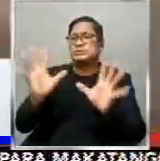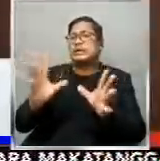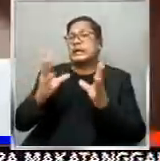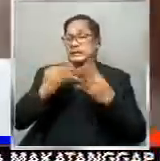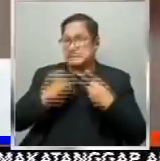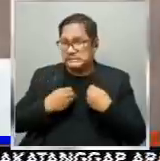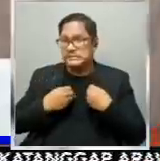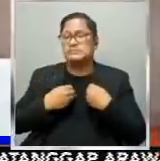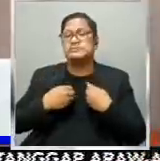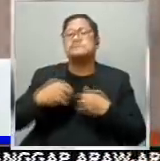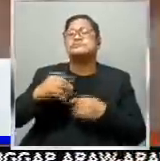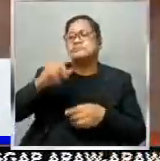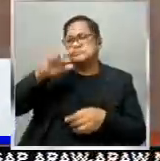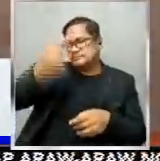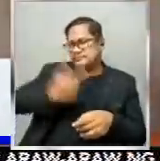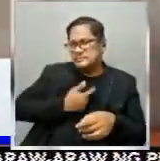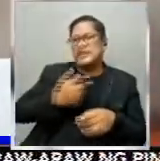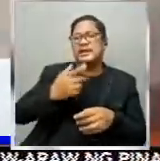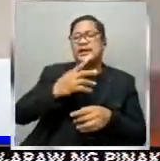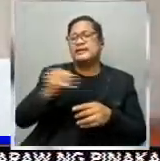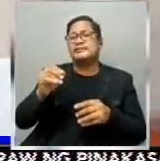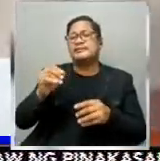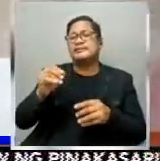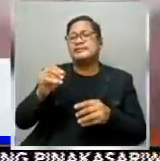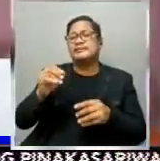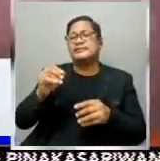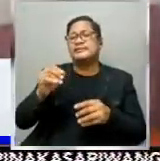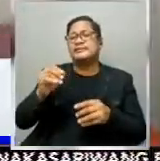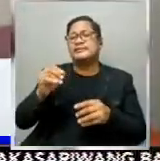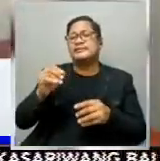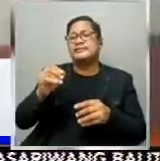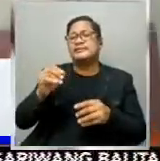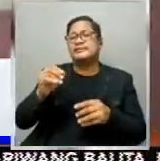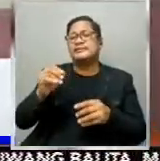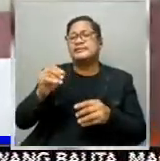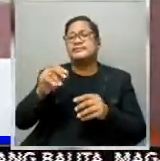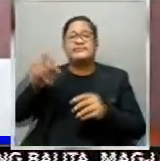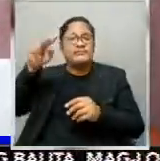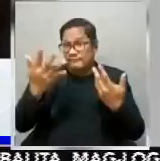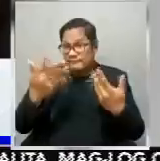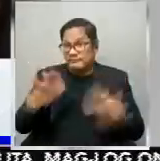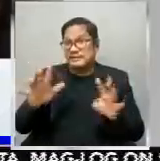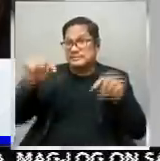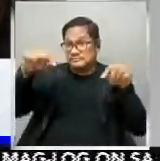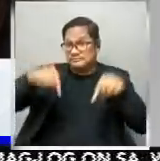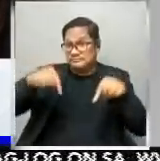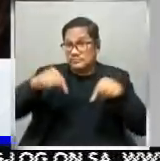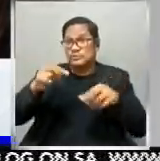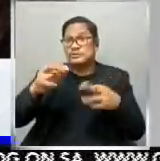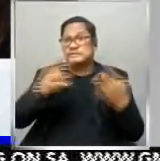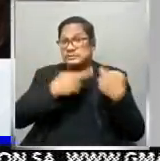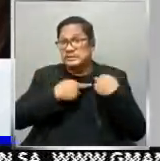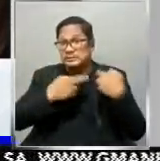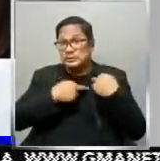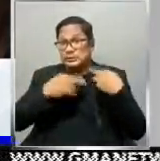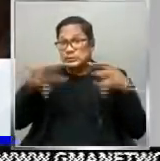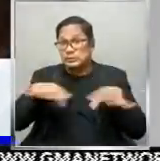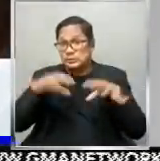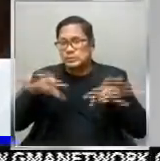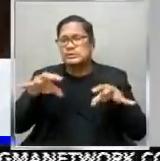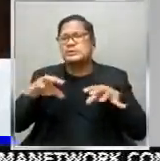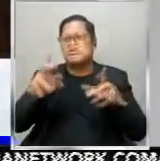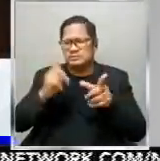at lock-in tapings. Matapos lang daw ni Kylie ang kanyang mga commitment sa trabaho, ay nanghihingi ito